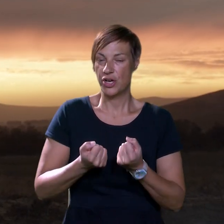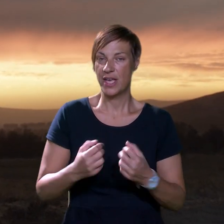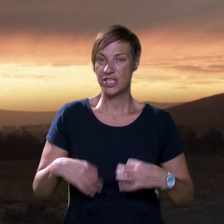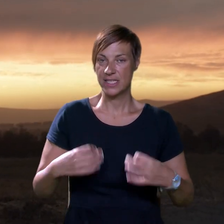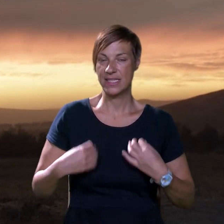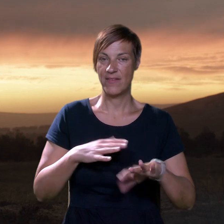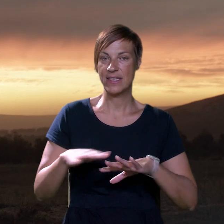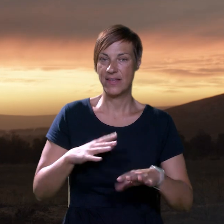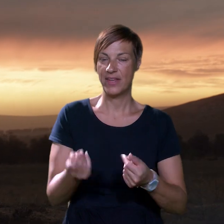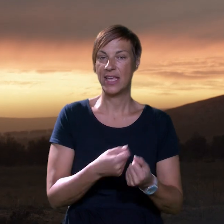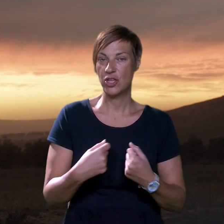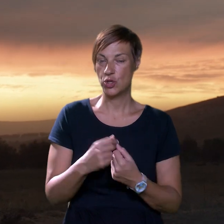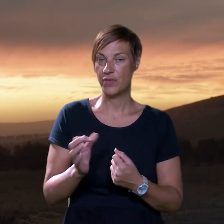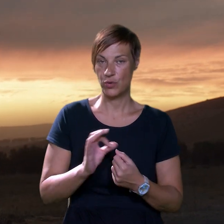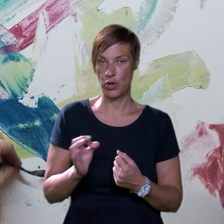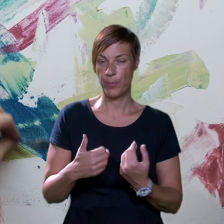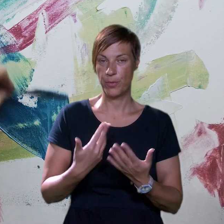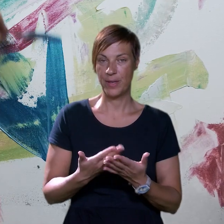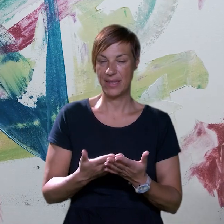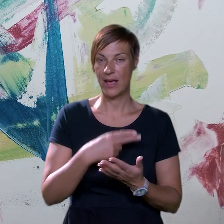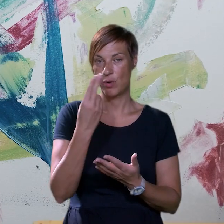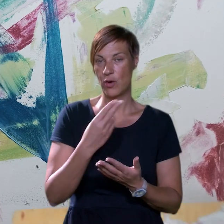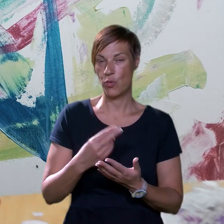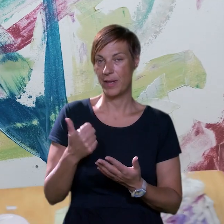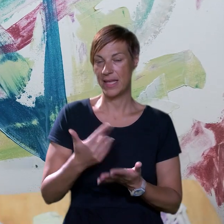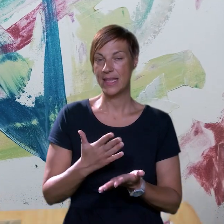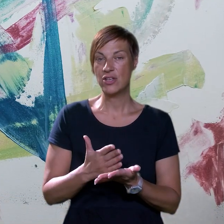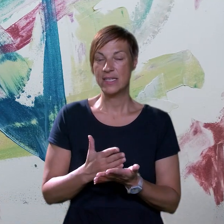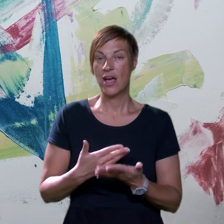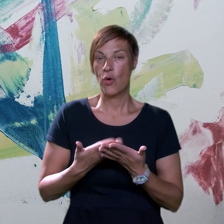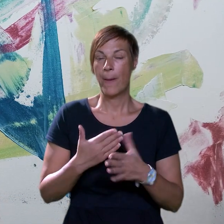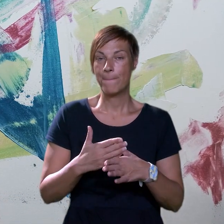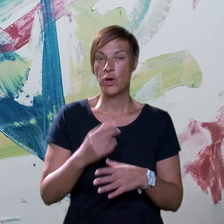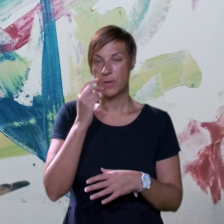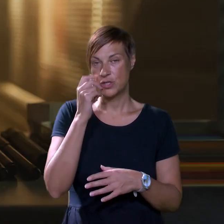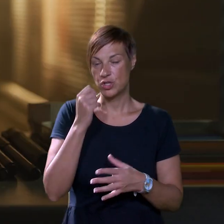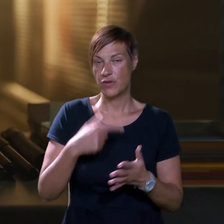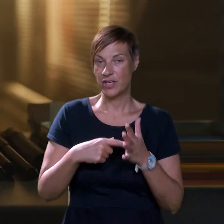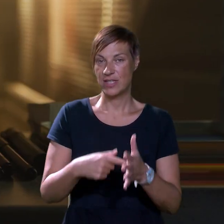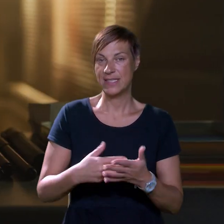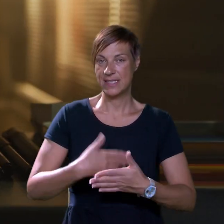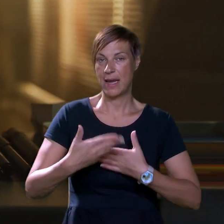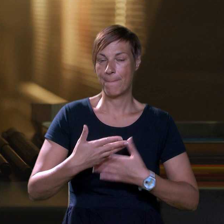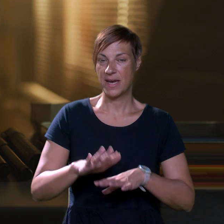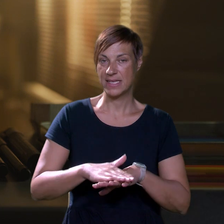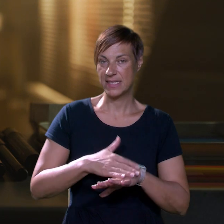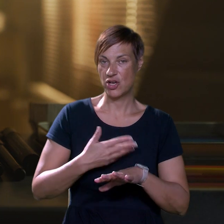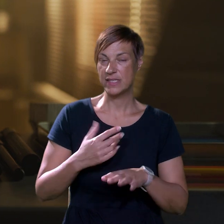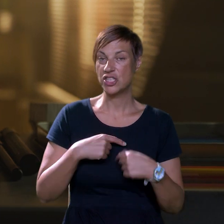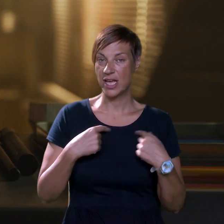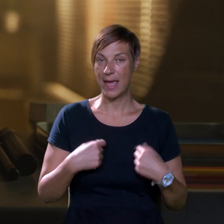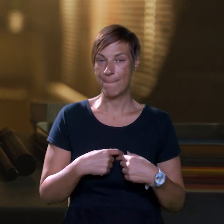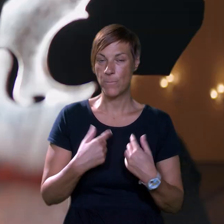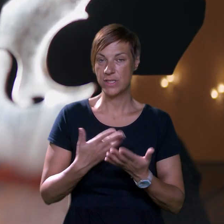ojačati zdravlje stanovništva i društvenu dobrobit. Tako je i umjetnost jedno od sredstava koje pomaže čovjeku da se izrazi i prenese svoje osjećaje